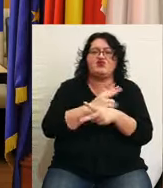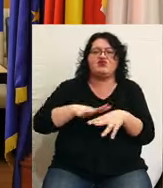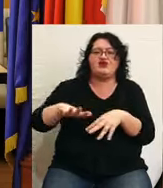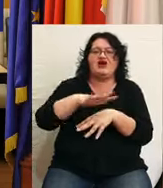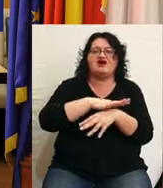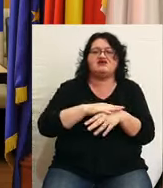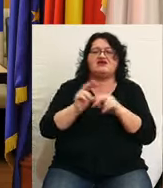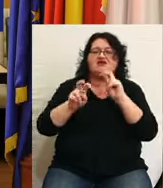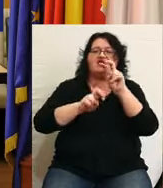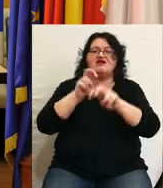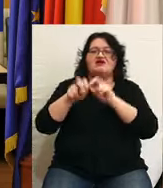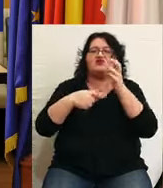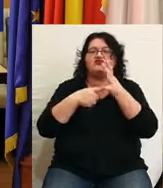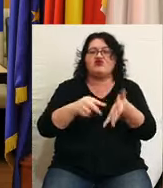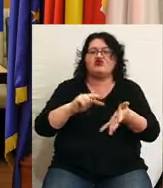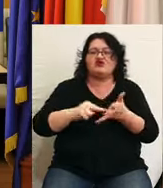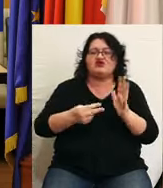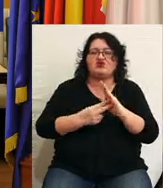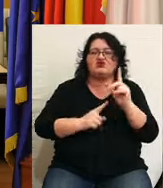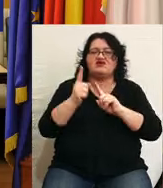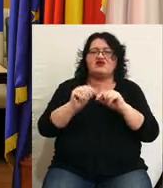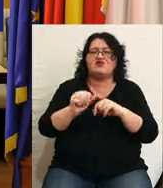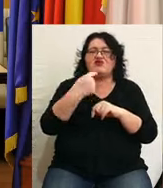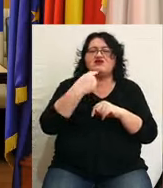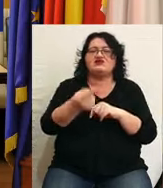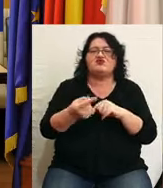uităm inclusiv la aceste soluții. Dar încă o dată,